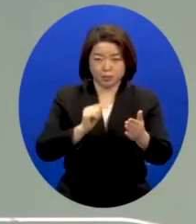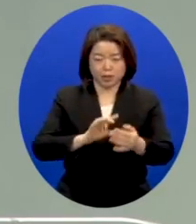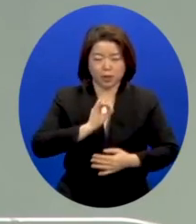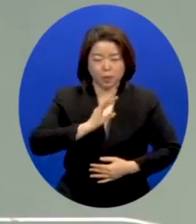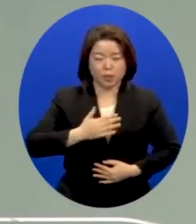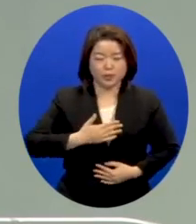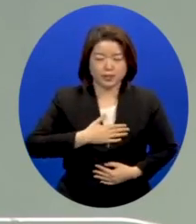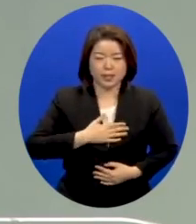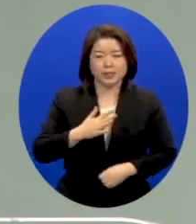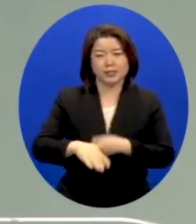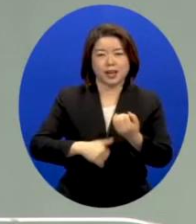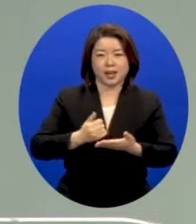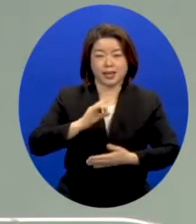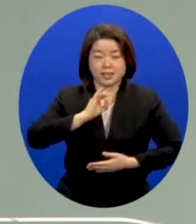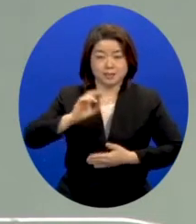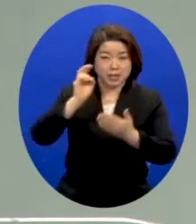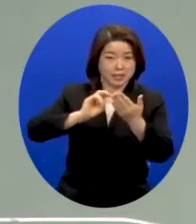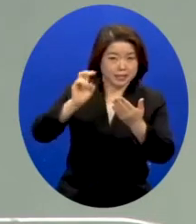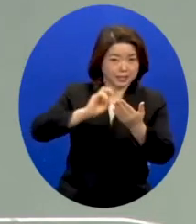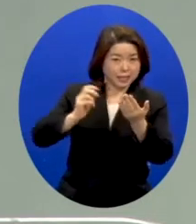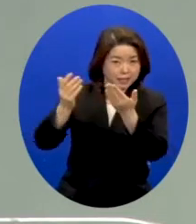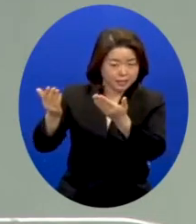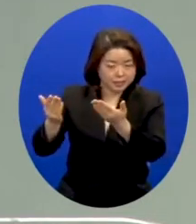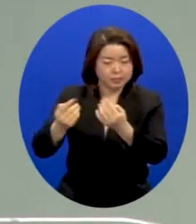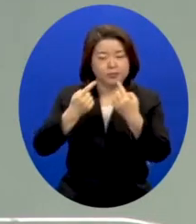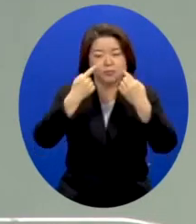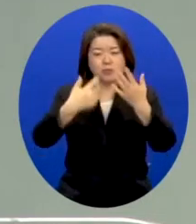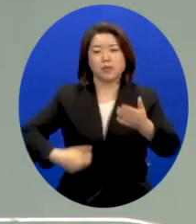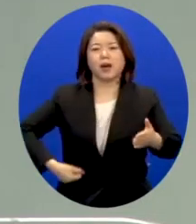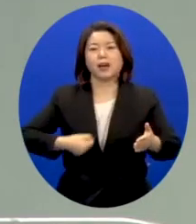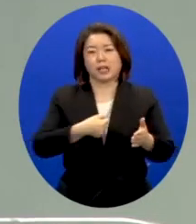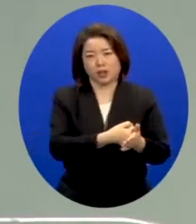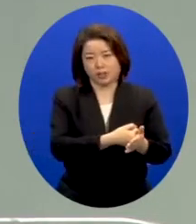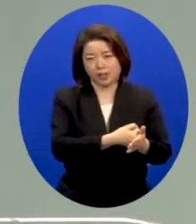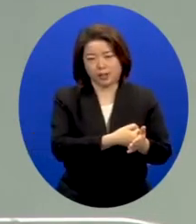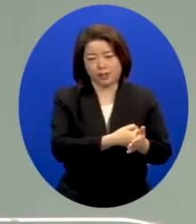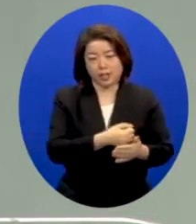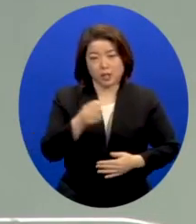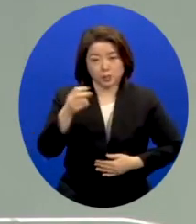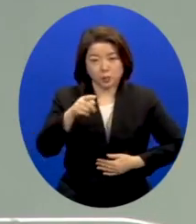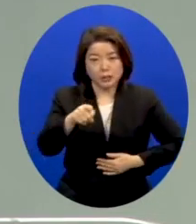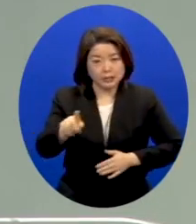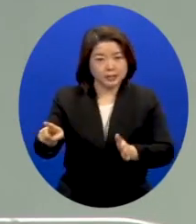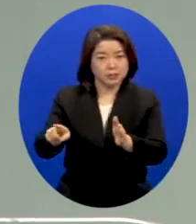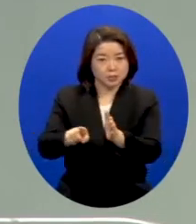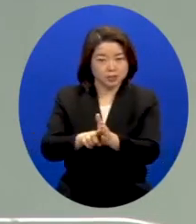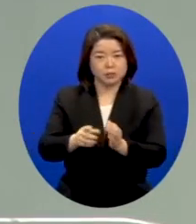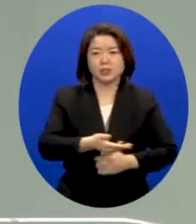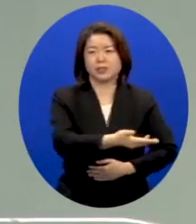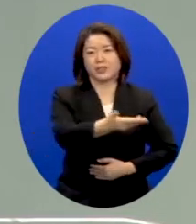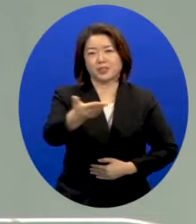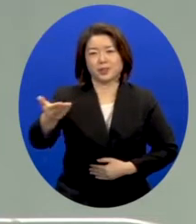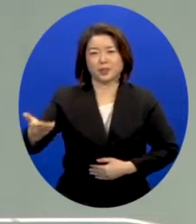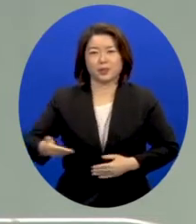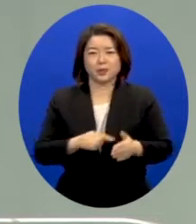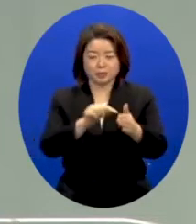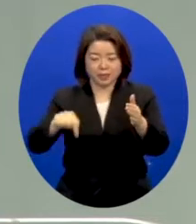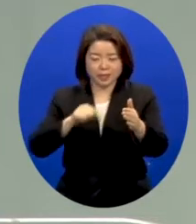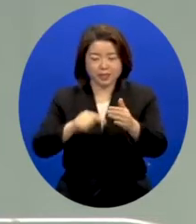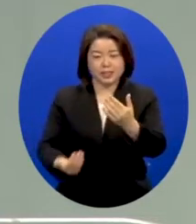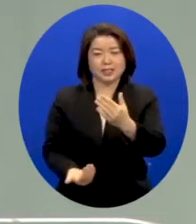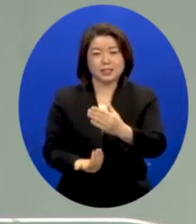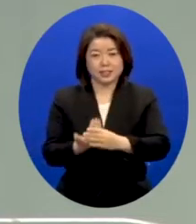찬양하리라 하는 분명한 결단 또 그 믿음이 여러분 안에 일어나게 되기를